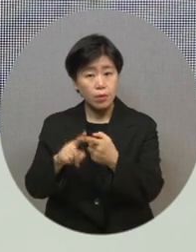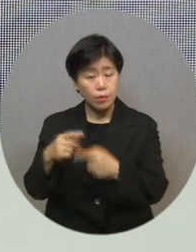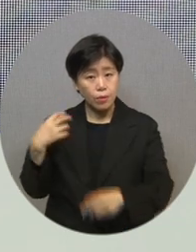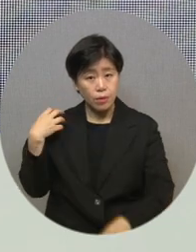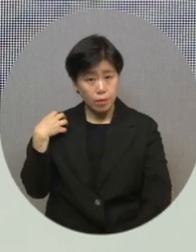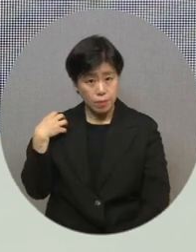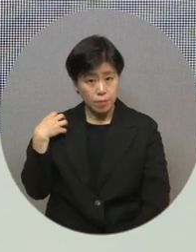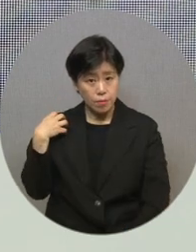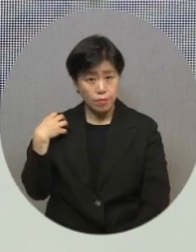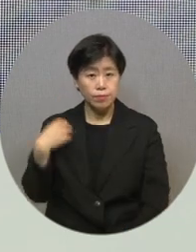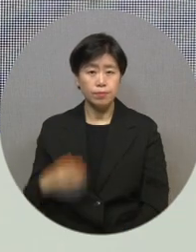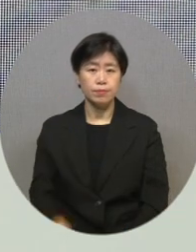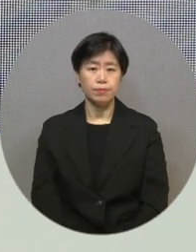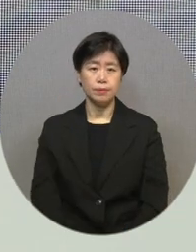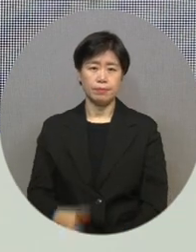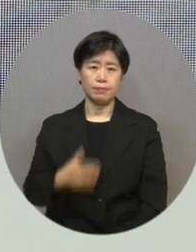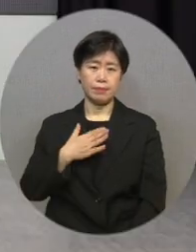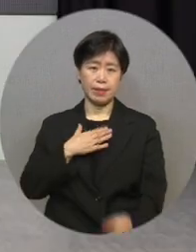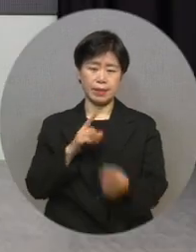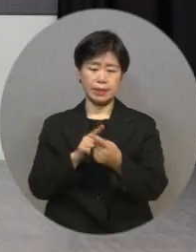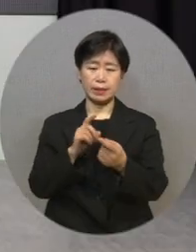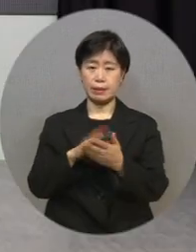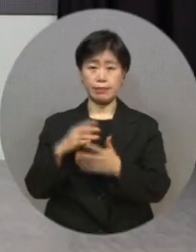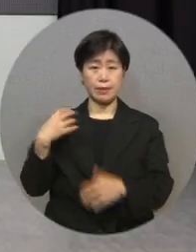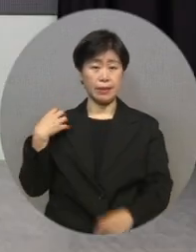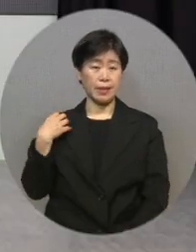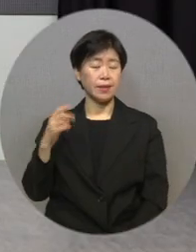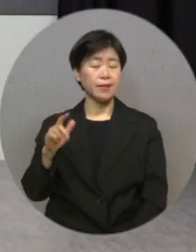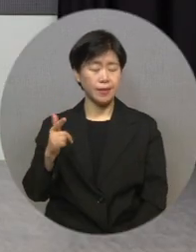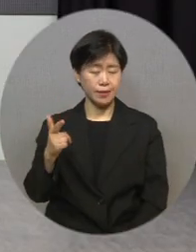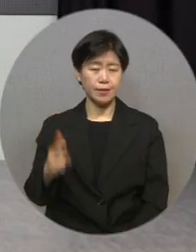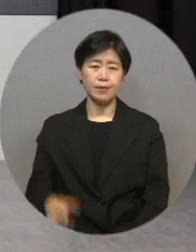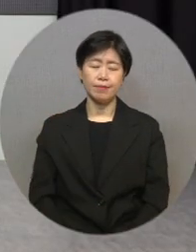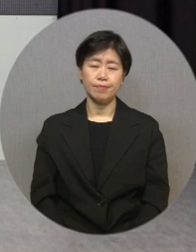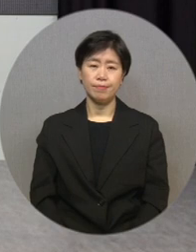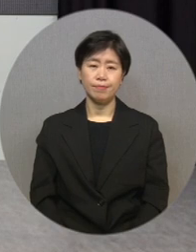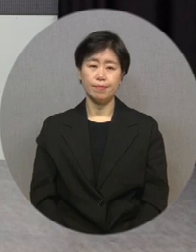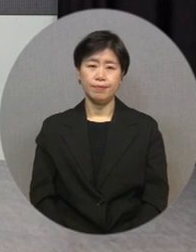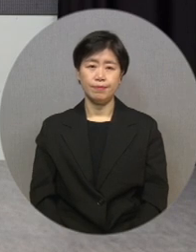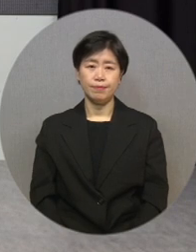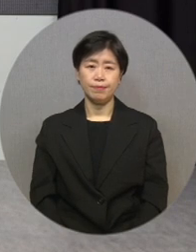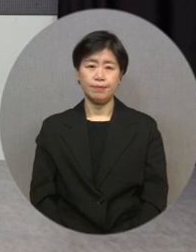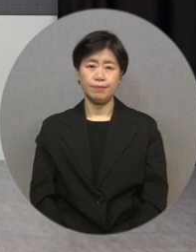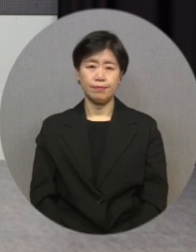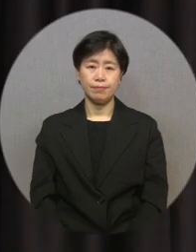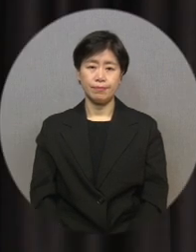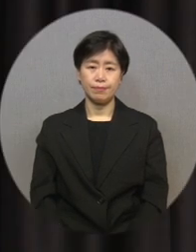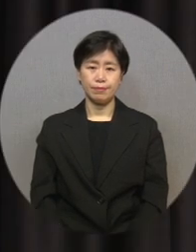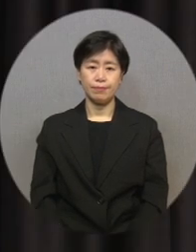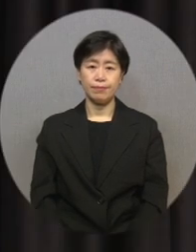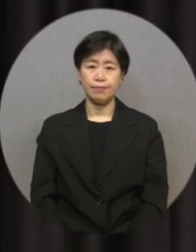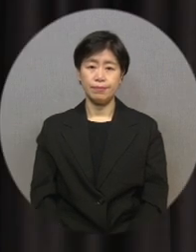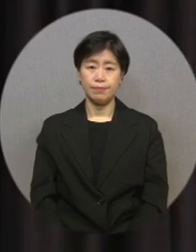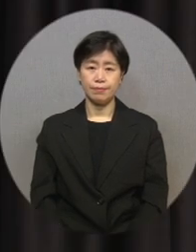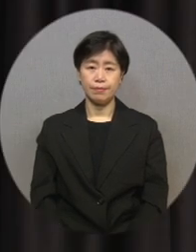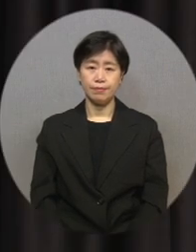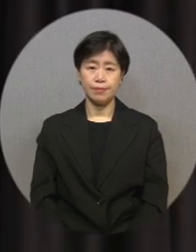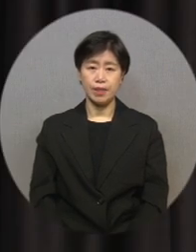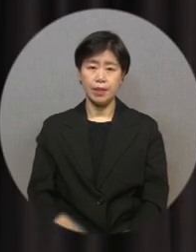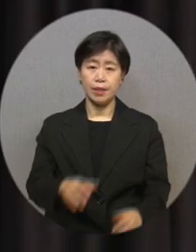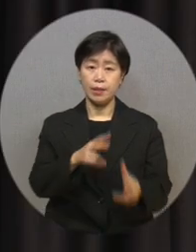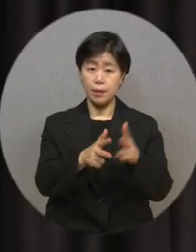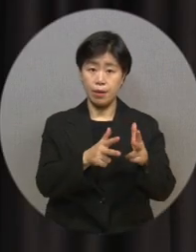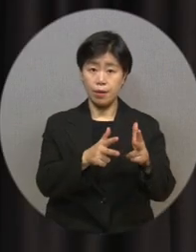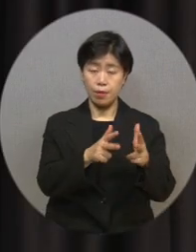담당을 합니까 아 제가 직접 담당하는 건 아니고요 아 그거는 사업본부 일정 부부는 사업본부에서